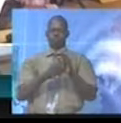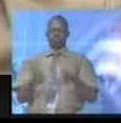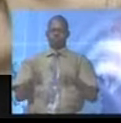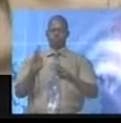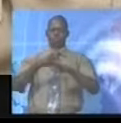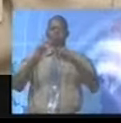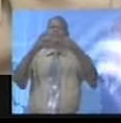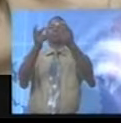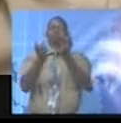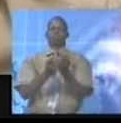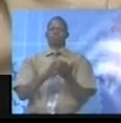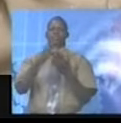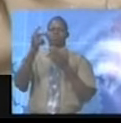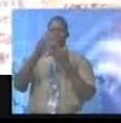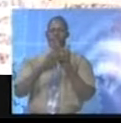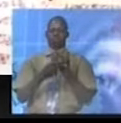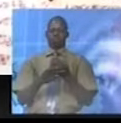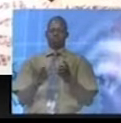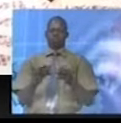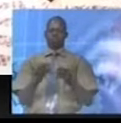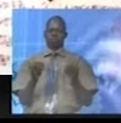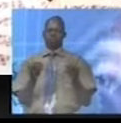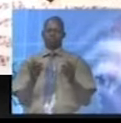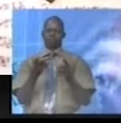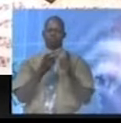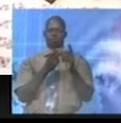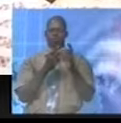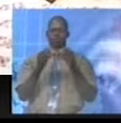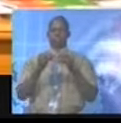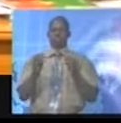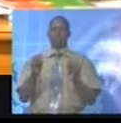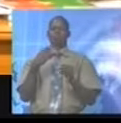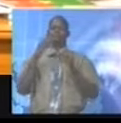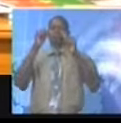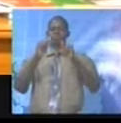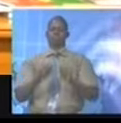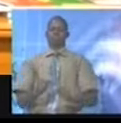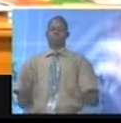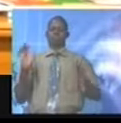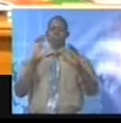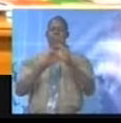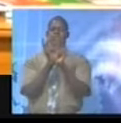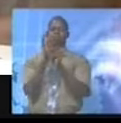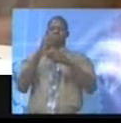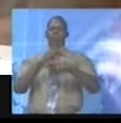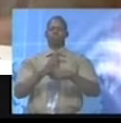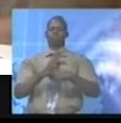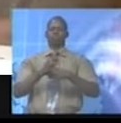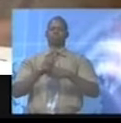mise en place d'un projet de gestion des déchets solides et principalement des sachets qui pourra aboutir à terme à la production